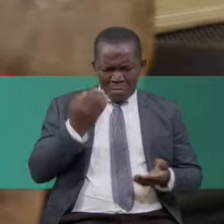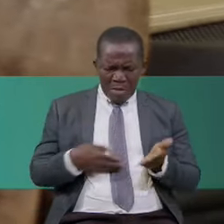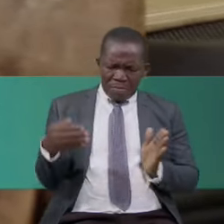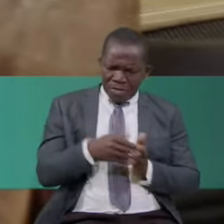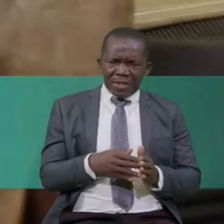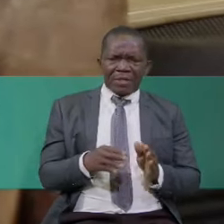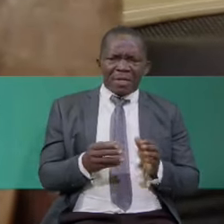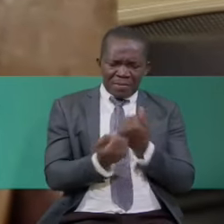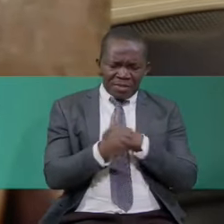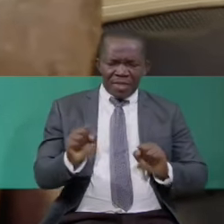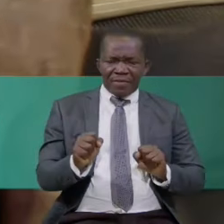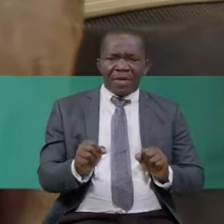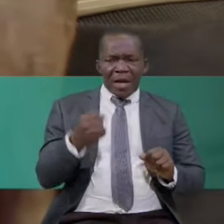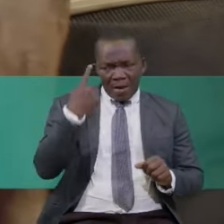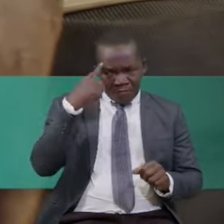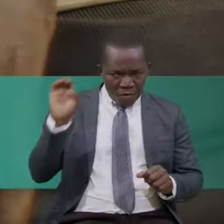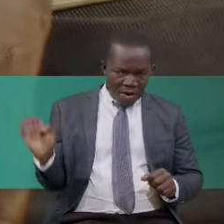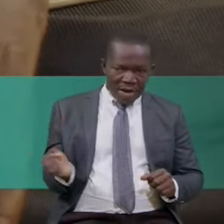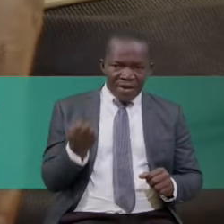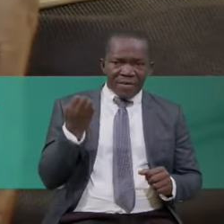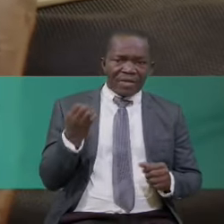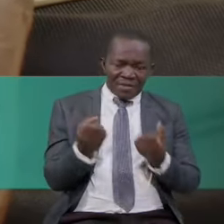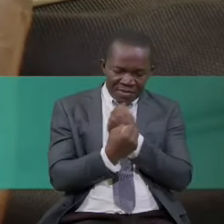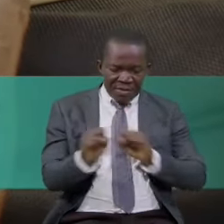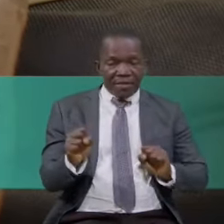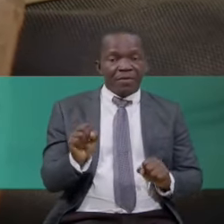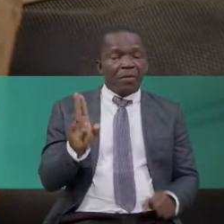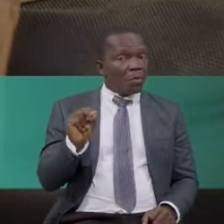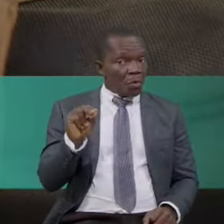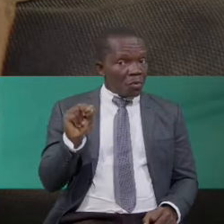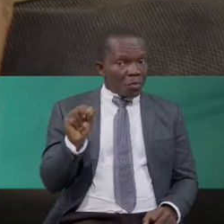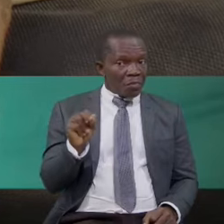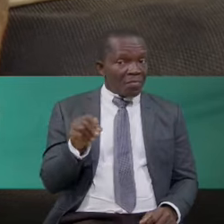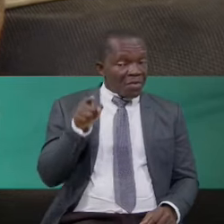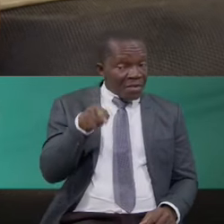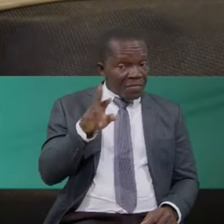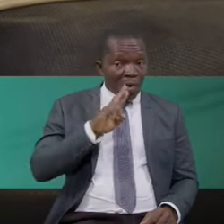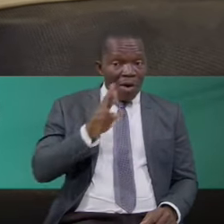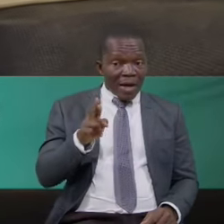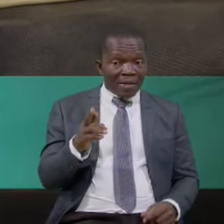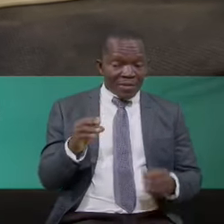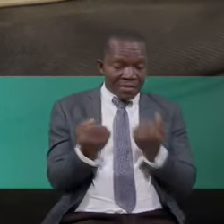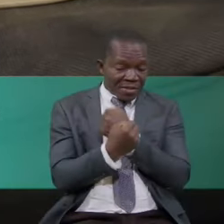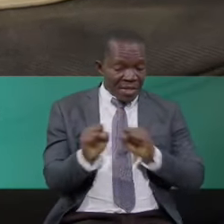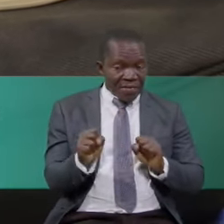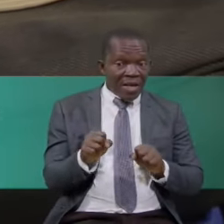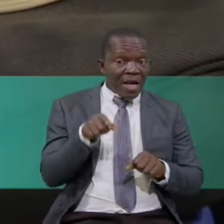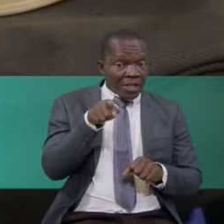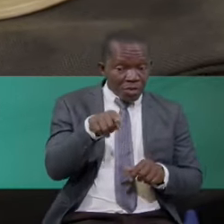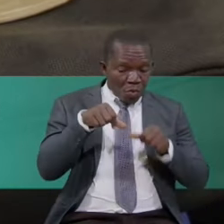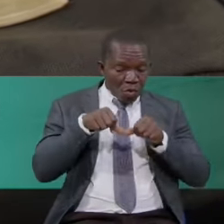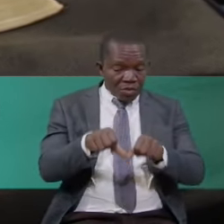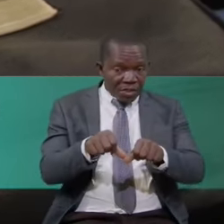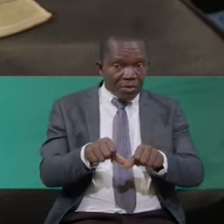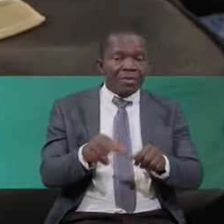conditions si tu demeur tu es sauvé pour sauvé pour toujours si tu restes tu es sauvé et sauvé pour